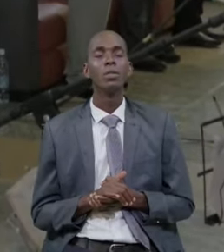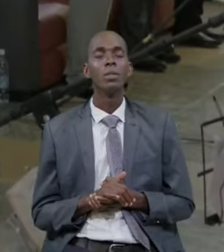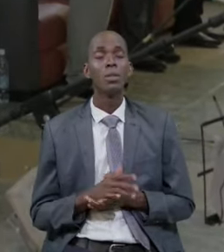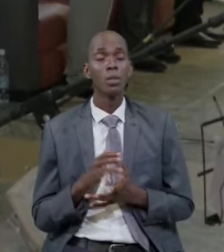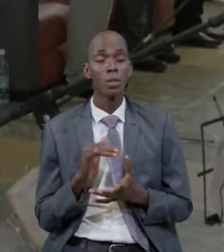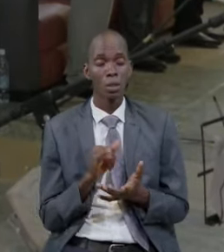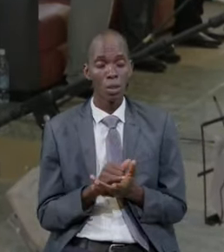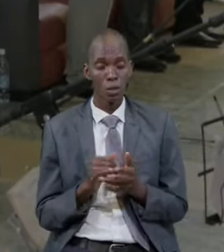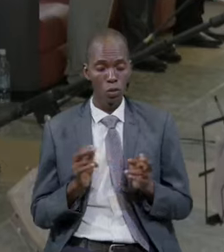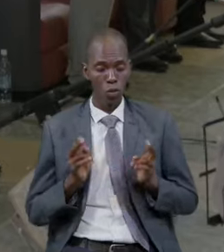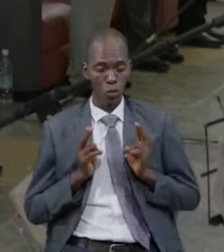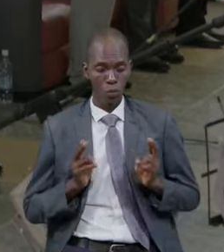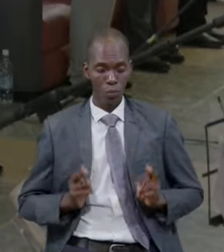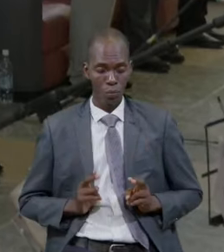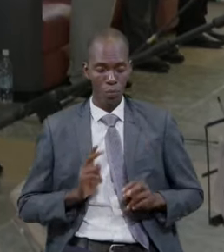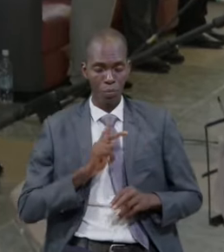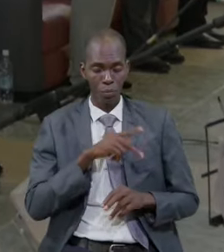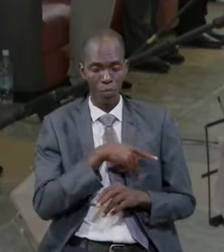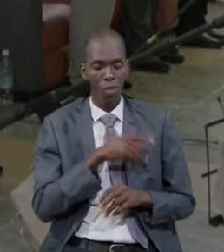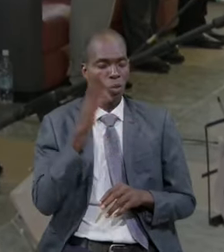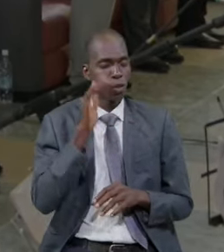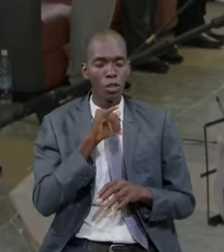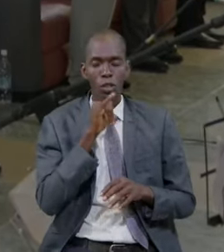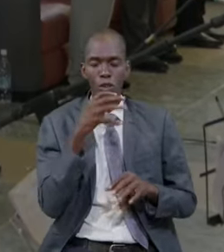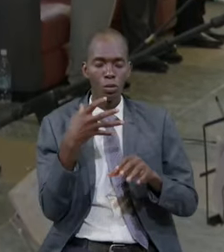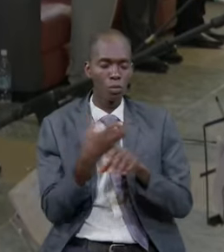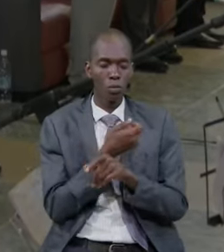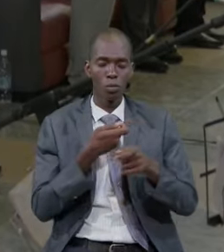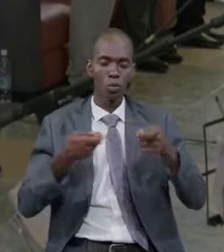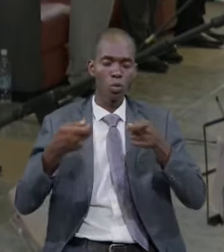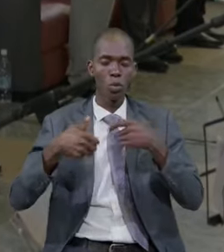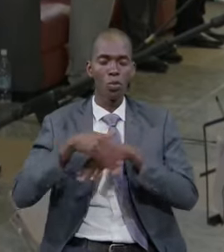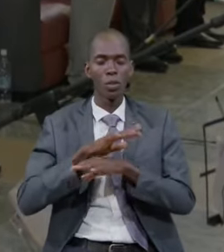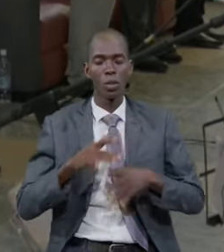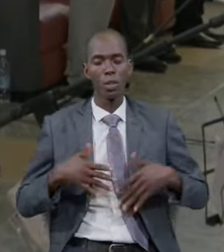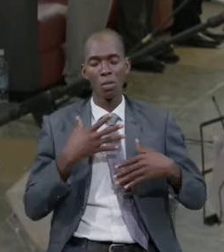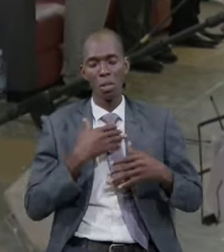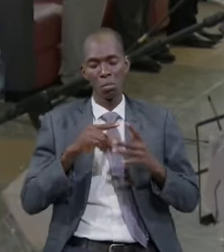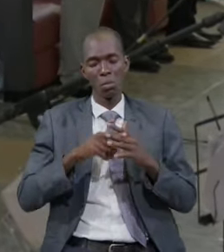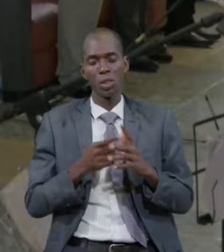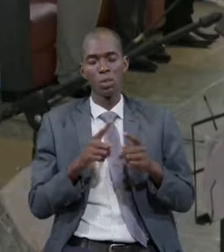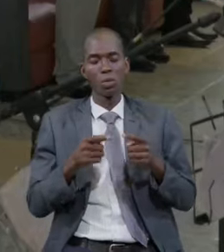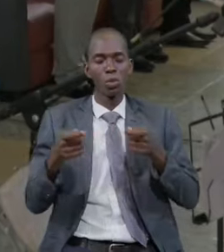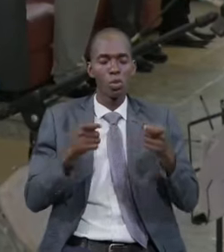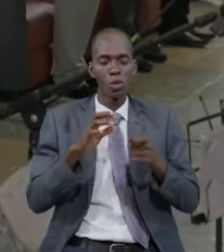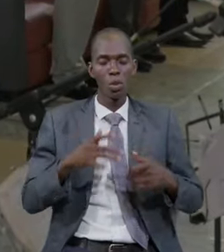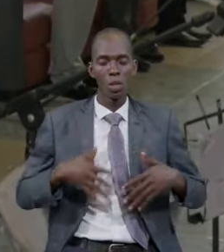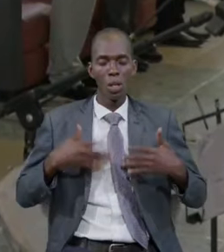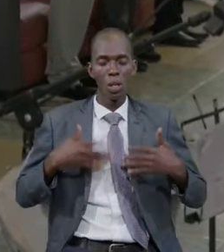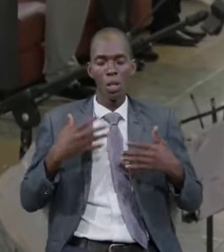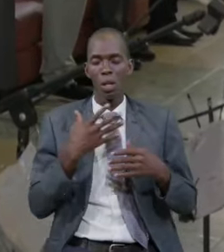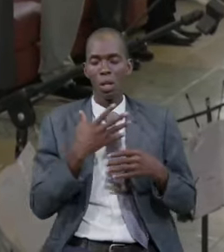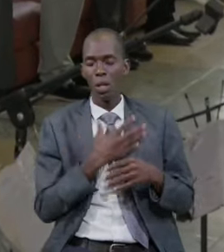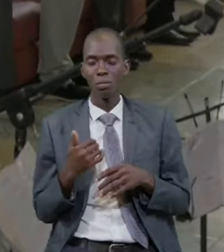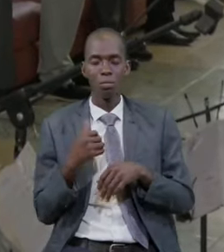Pour que la personnalité humaine ne se saisisse pas de ta vie. Pour contrôler ta vie. Et te